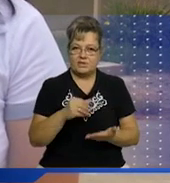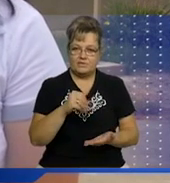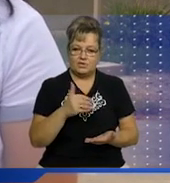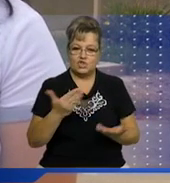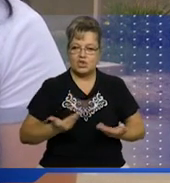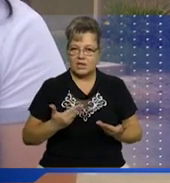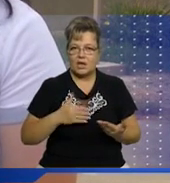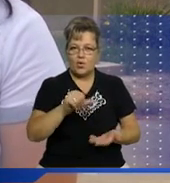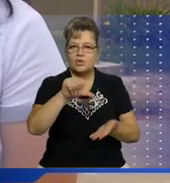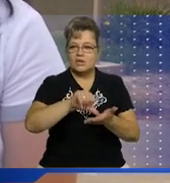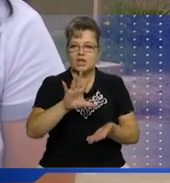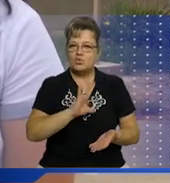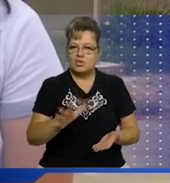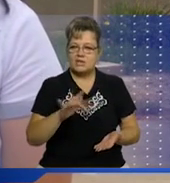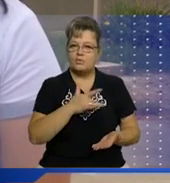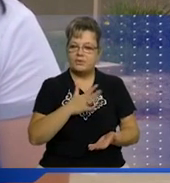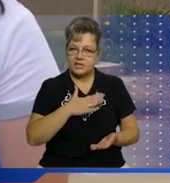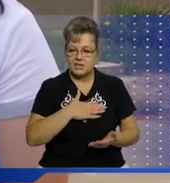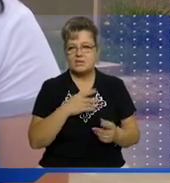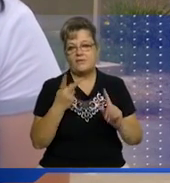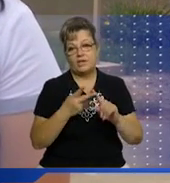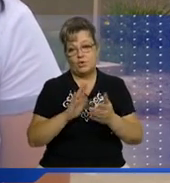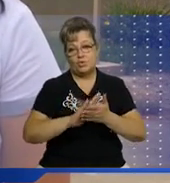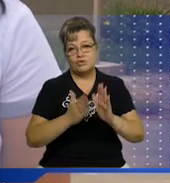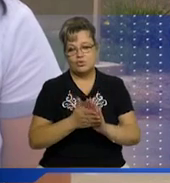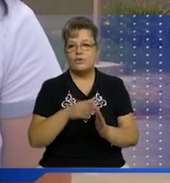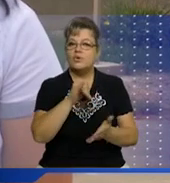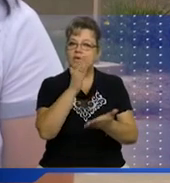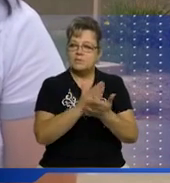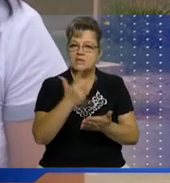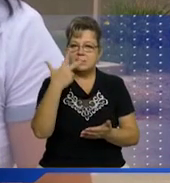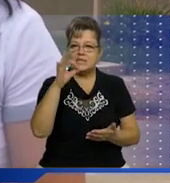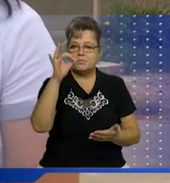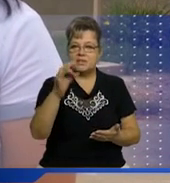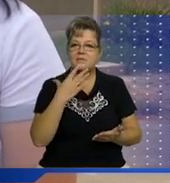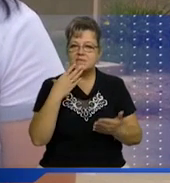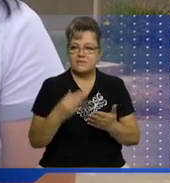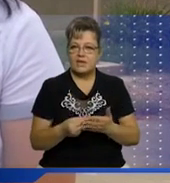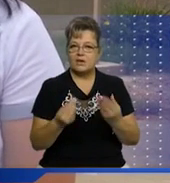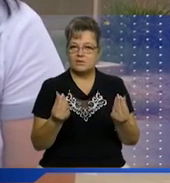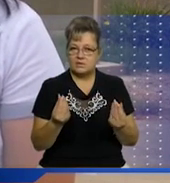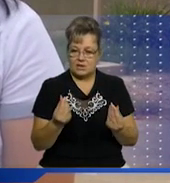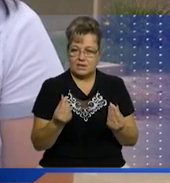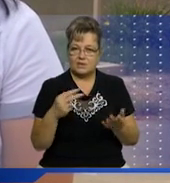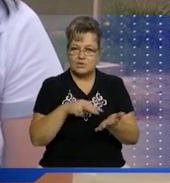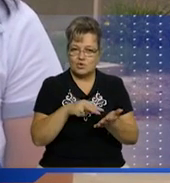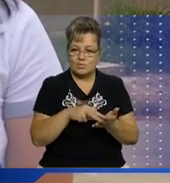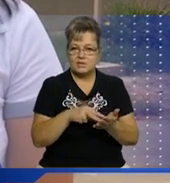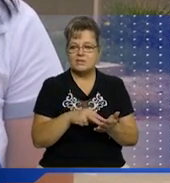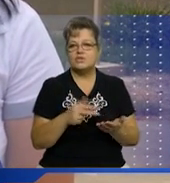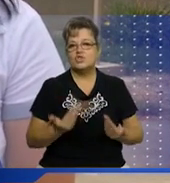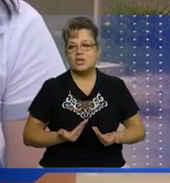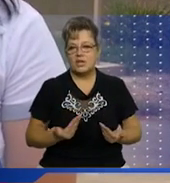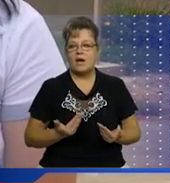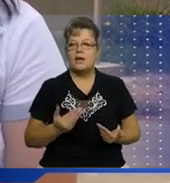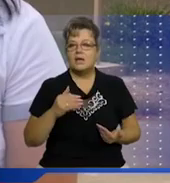него нет собственного жилья, либо не участвовал в приватизации. Второе условие – имеются 30% своих собственных